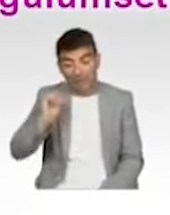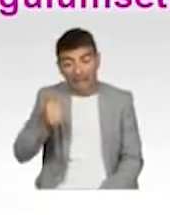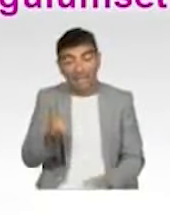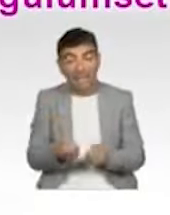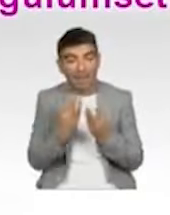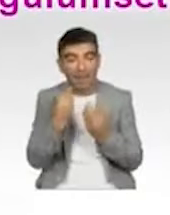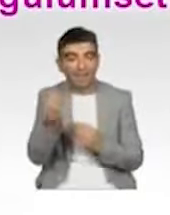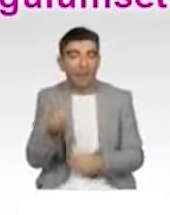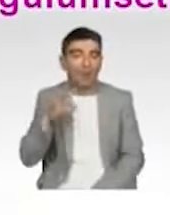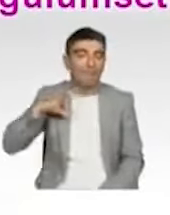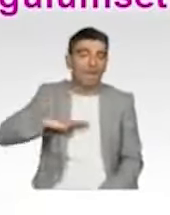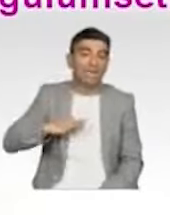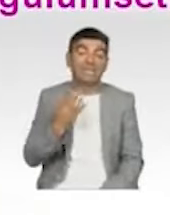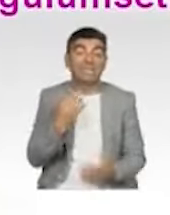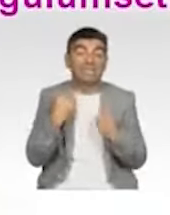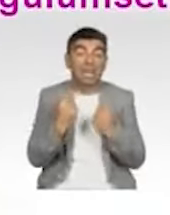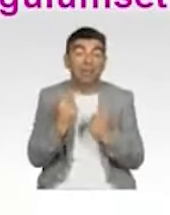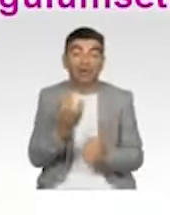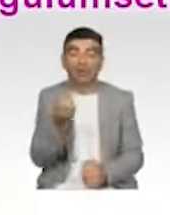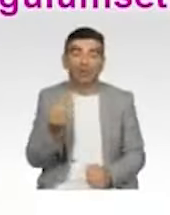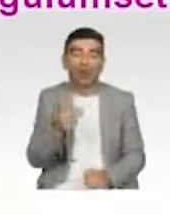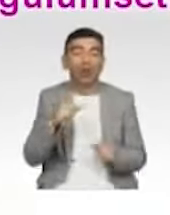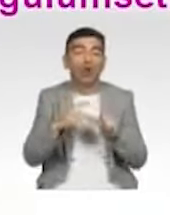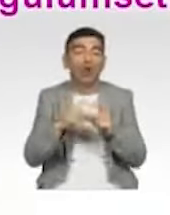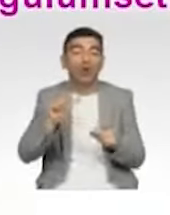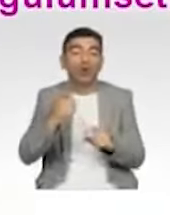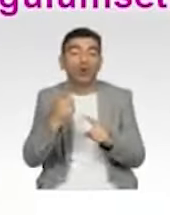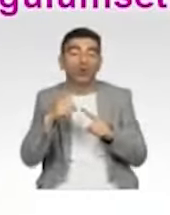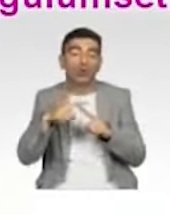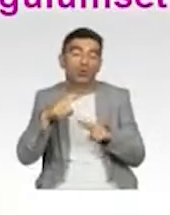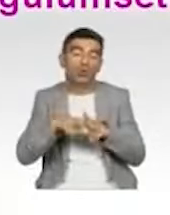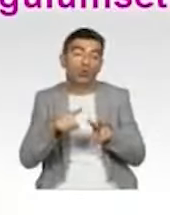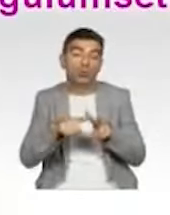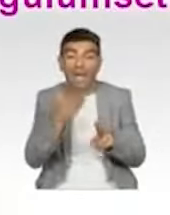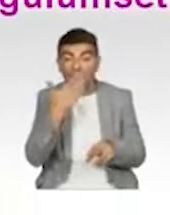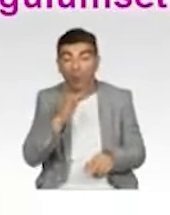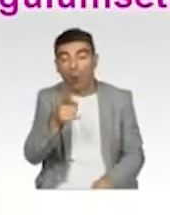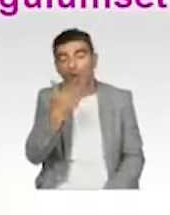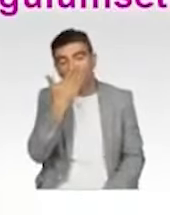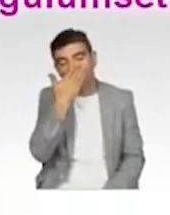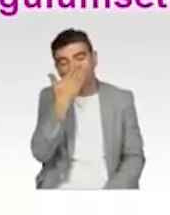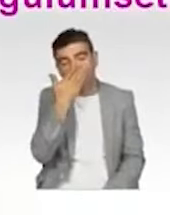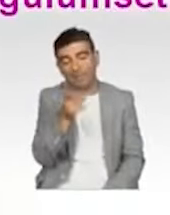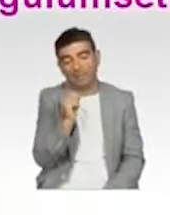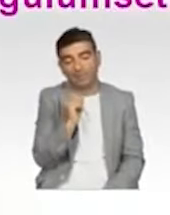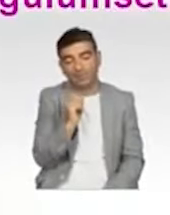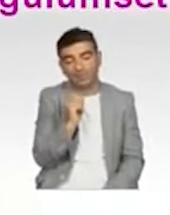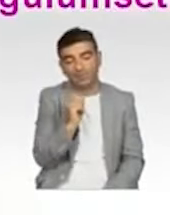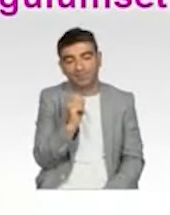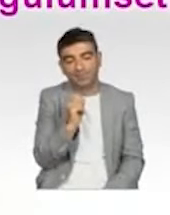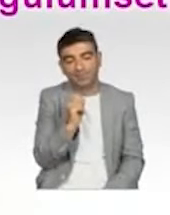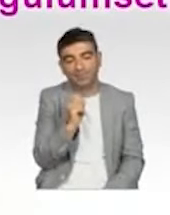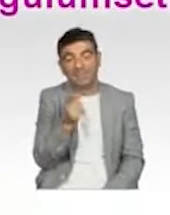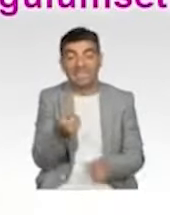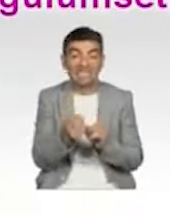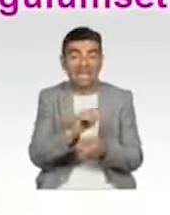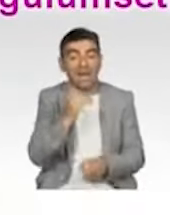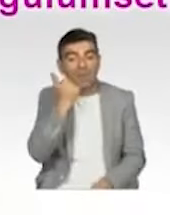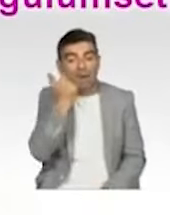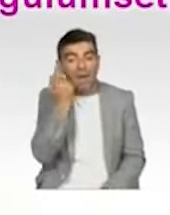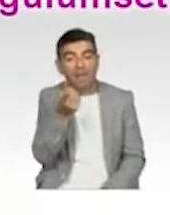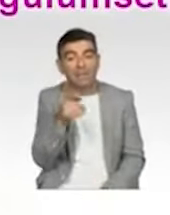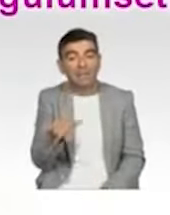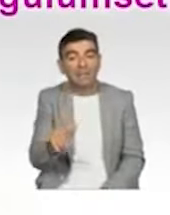Çok faydalı. Hem glutensiz hem de doğal. Şunlara yams, diğer beyazları